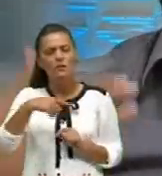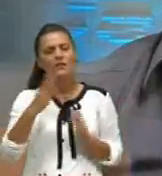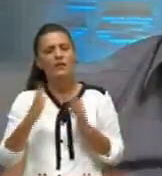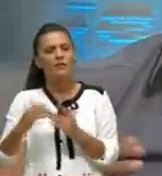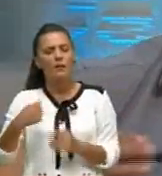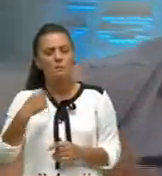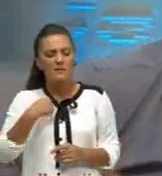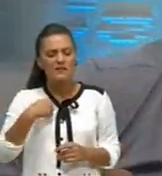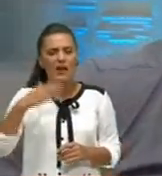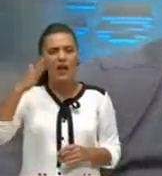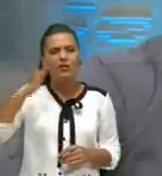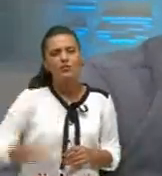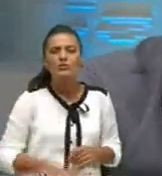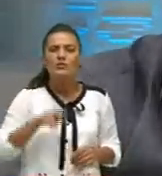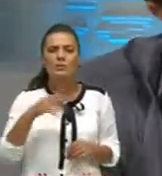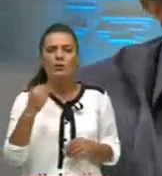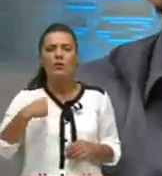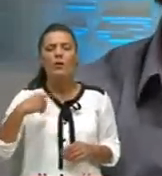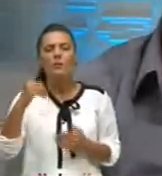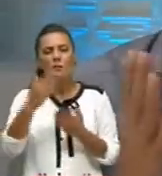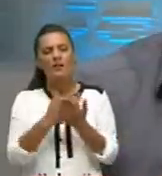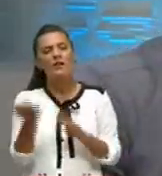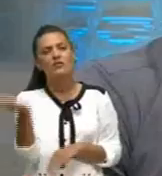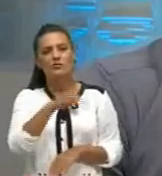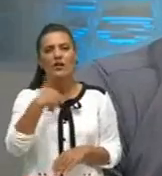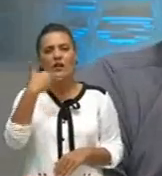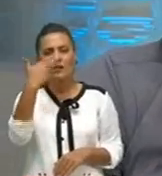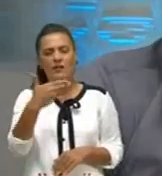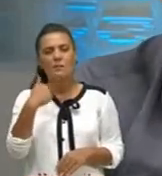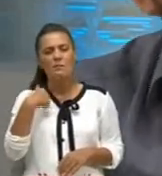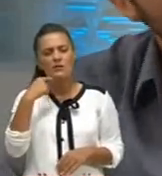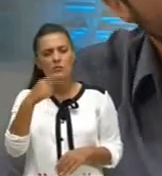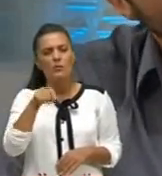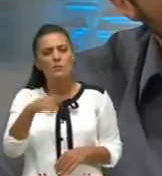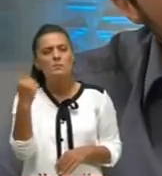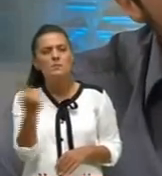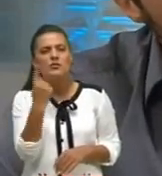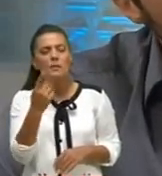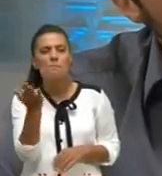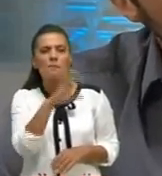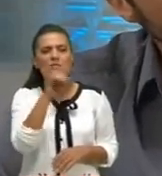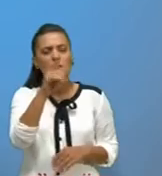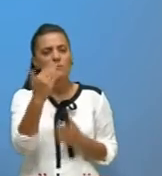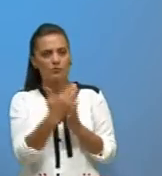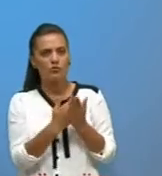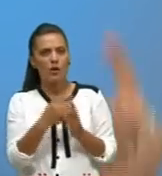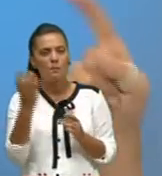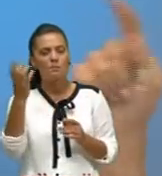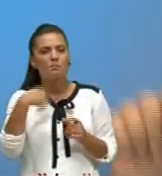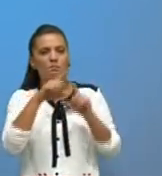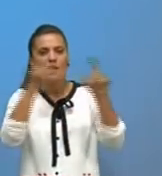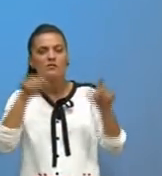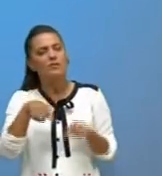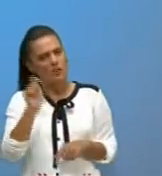olarak bizi mağdur hale sokuyor. Doğru. Maddelere doğru. Daha sonra değinelim istersen. Ben bir şey söyleyeyim mi? Bence bu bir şey, başka bir program başlığı. Planlı